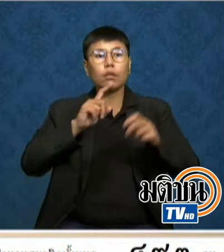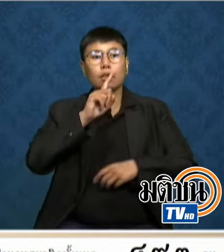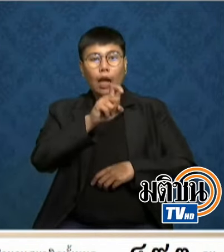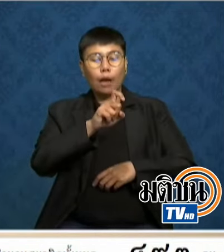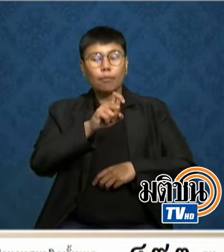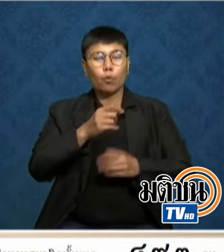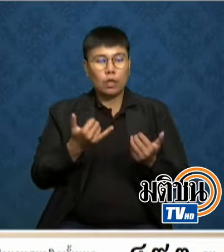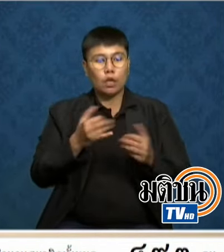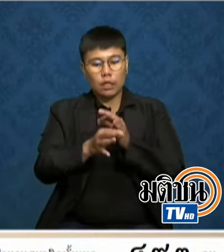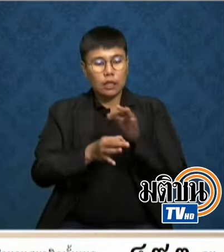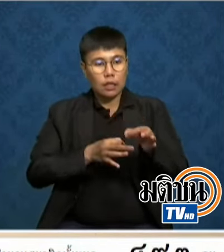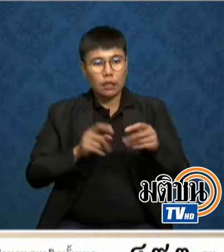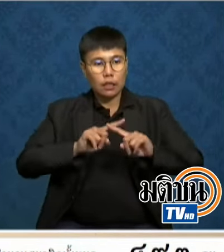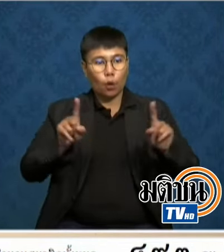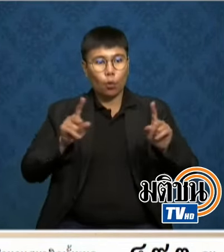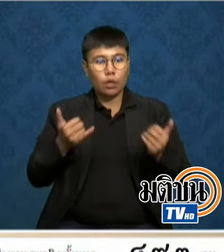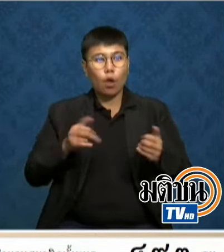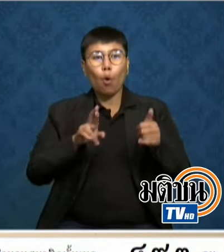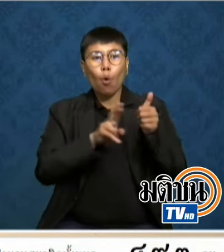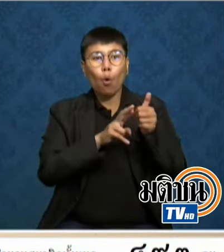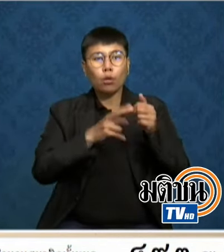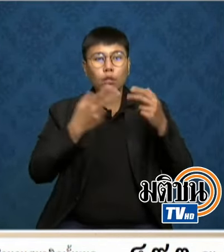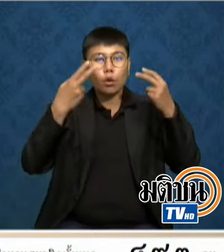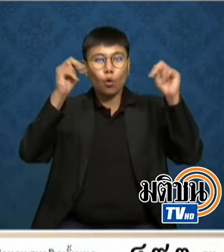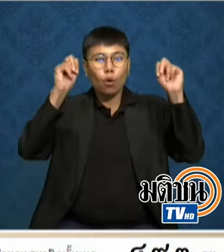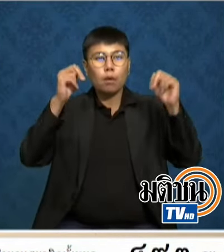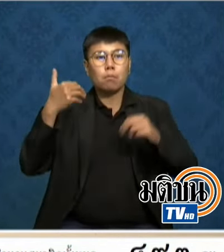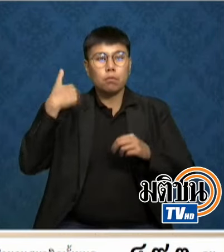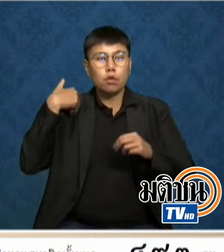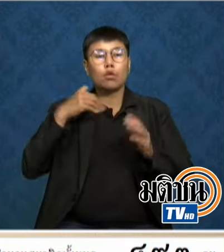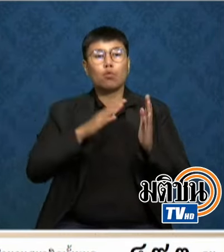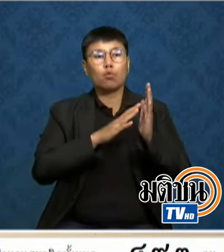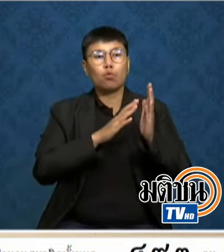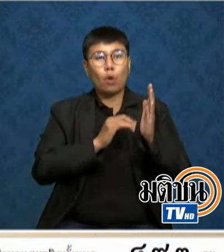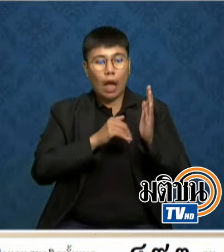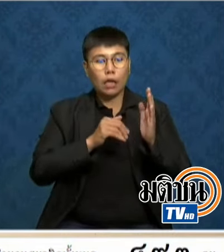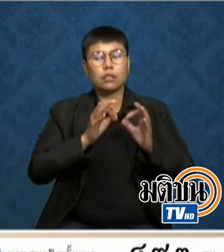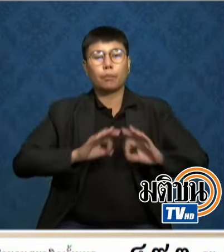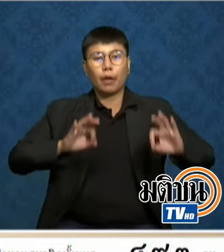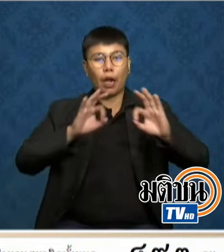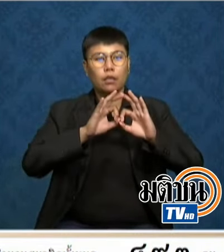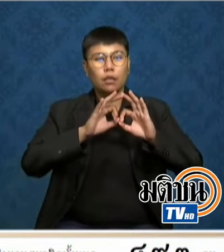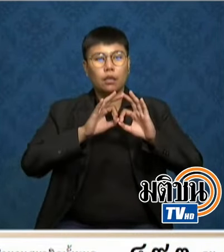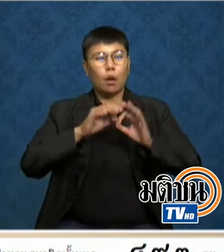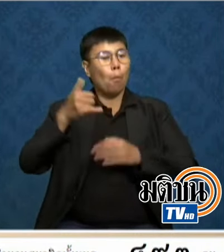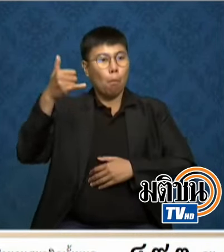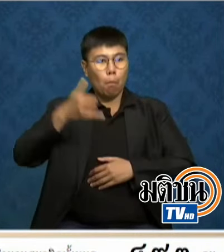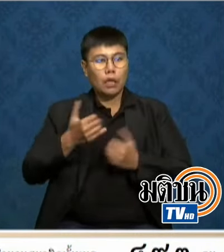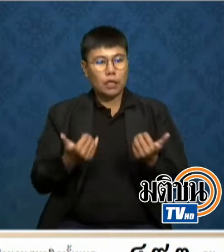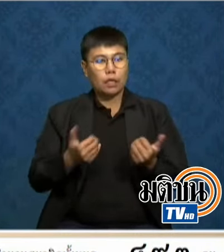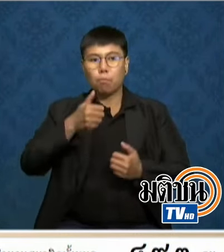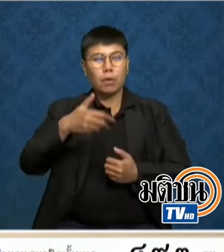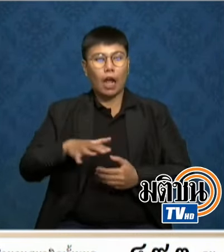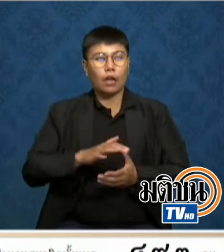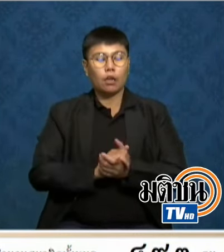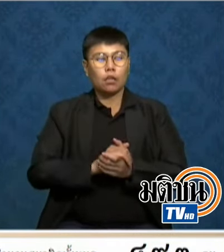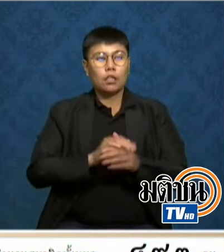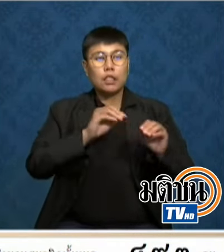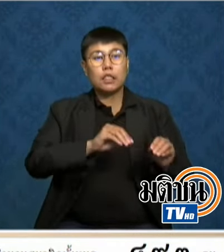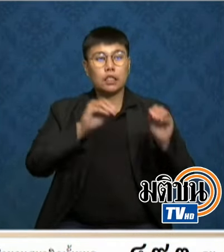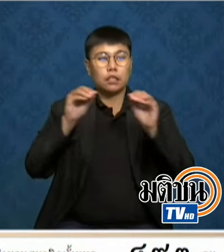นแต่เนื่องจากว่าวันนี้ท่านรองนายกรัฐมนตรีติดภารกิจสำคัญไม่สามารถมาตอบกระทู้ถามได้จึงขอ